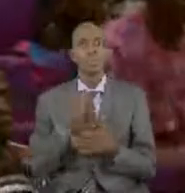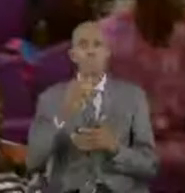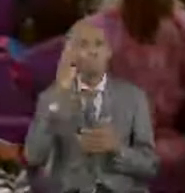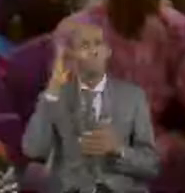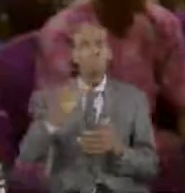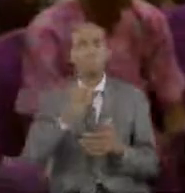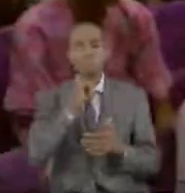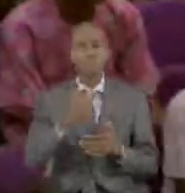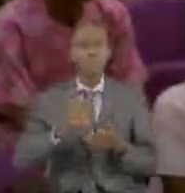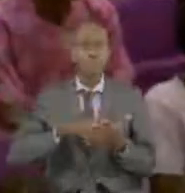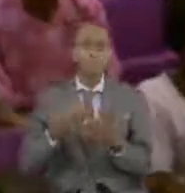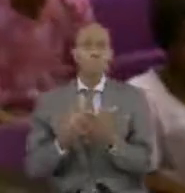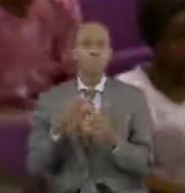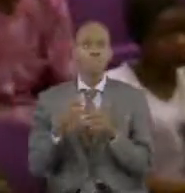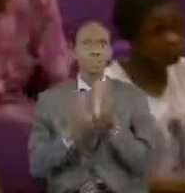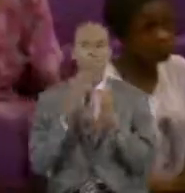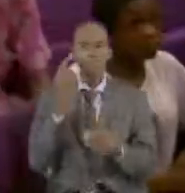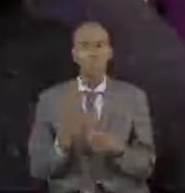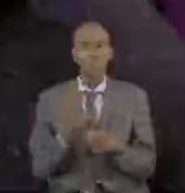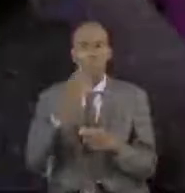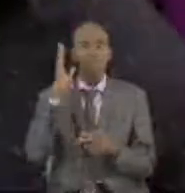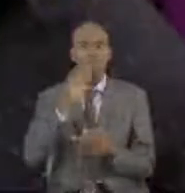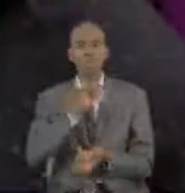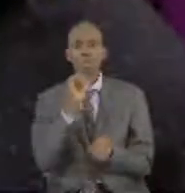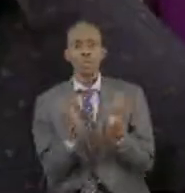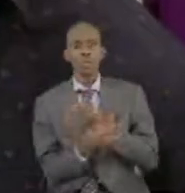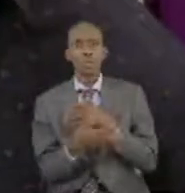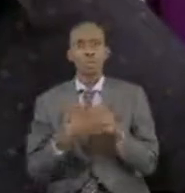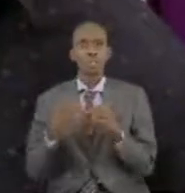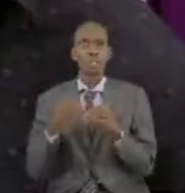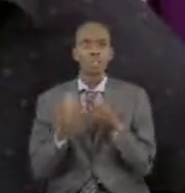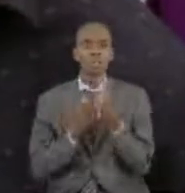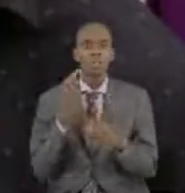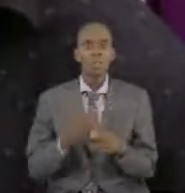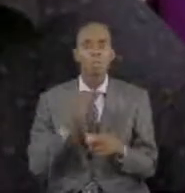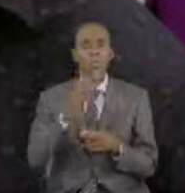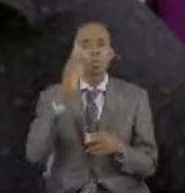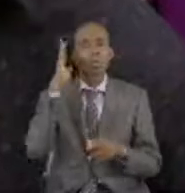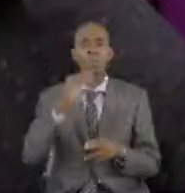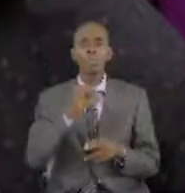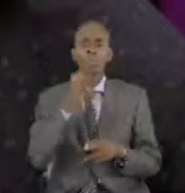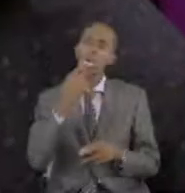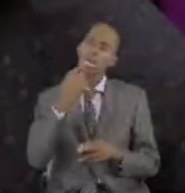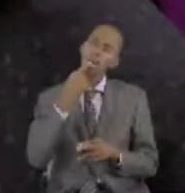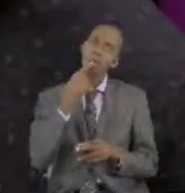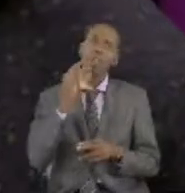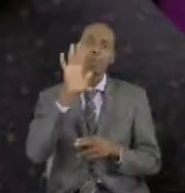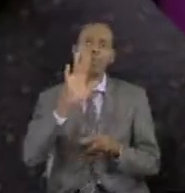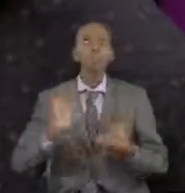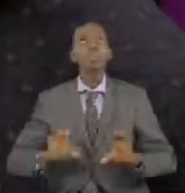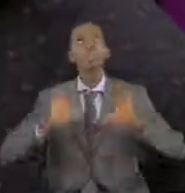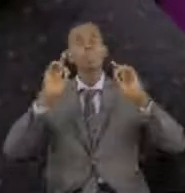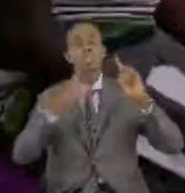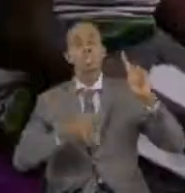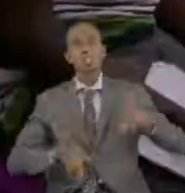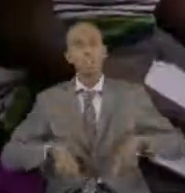valez pas compromettre vous n'allez pas vous détournez vous n'allez pas regretter votre avis de consécration